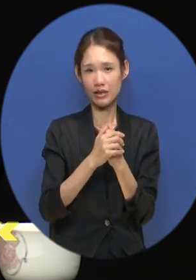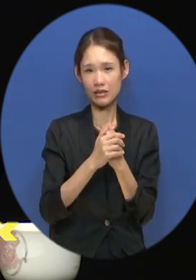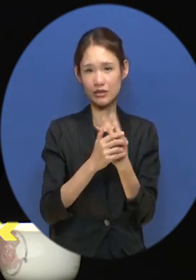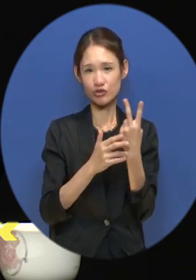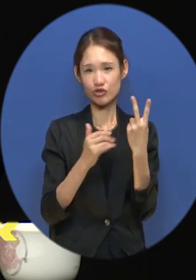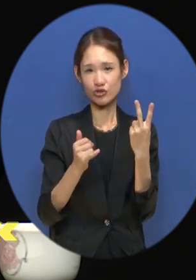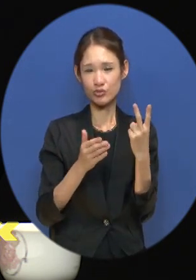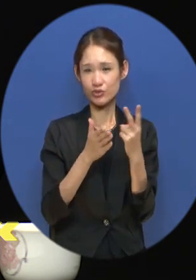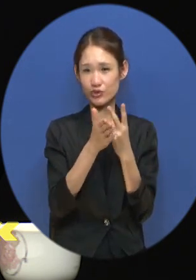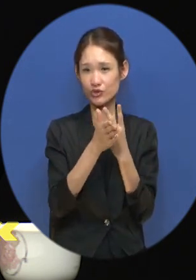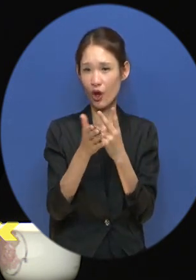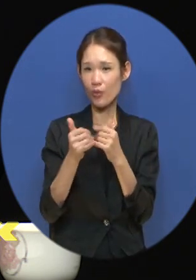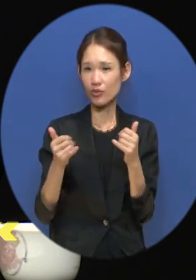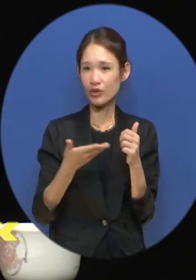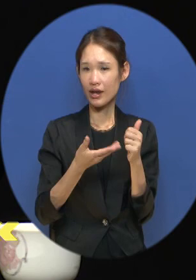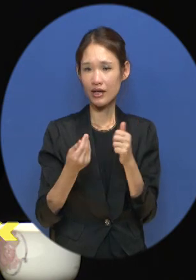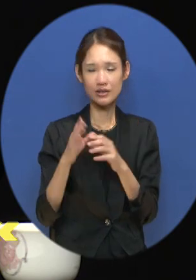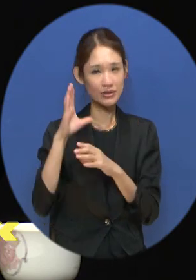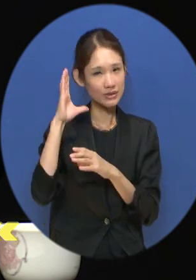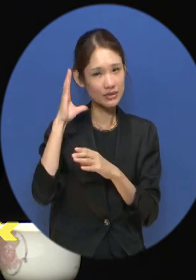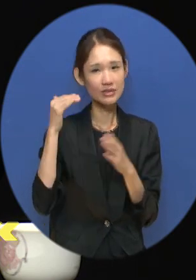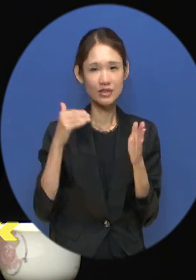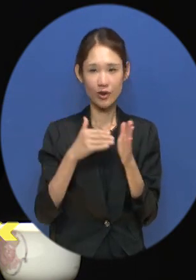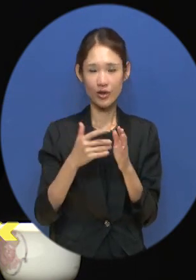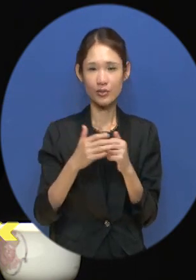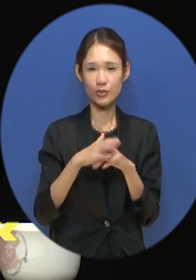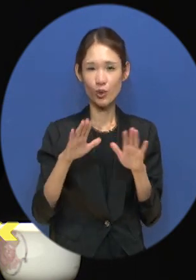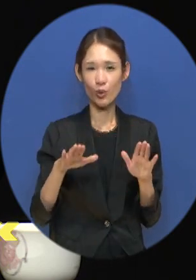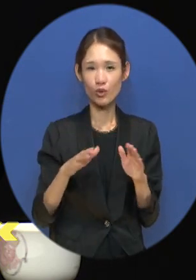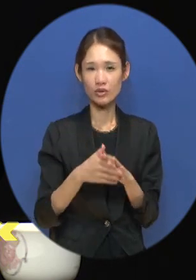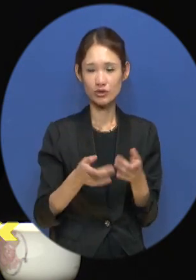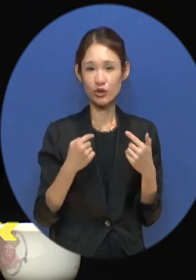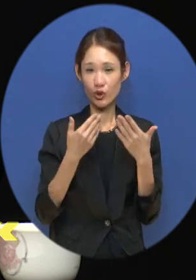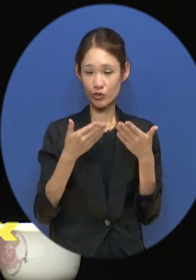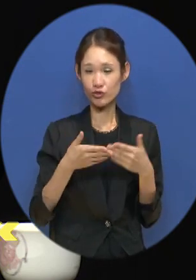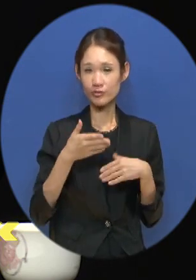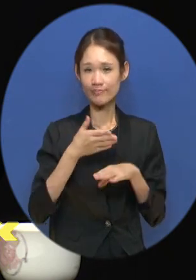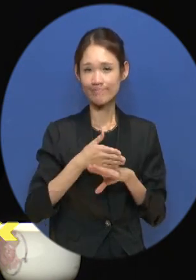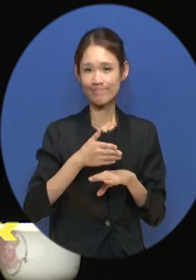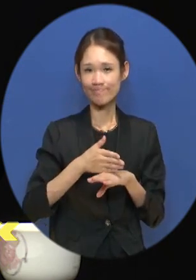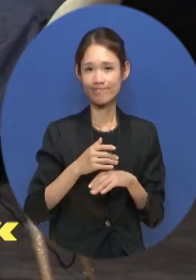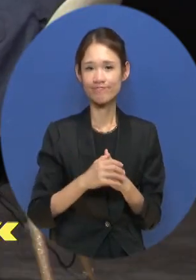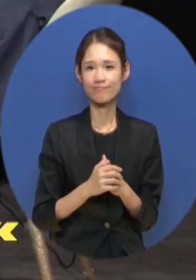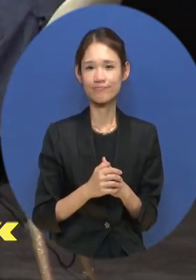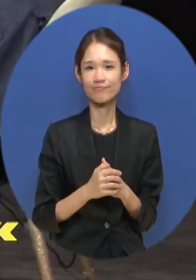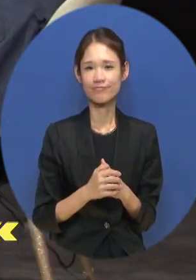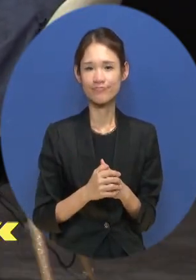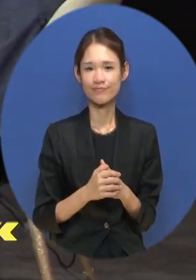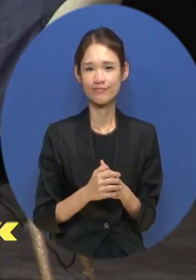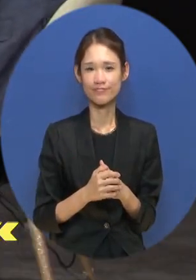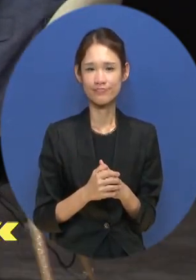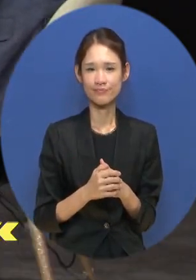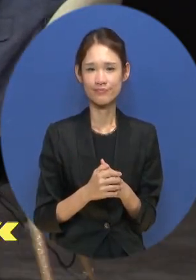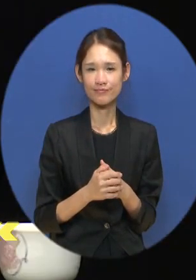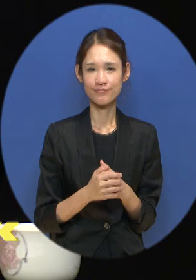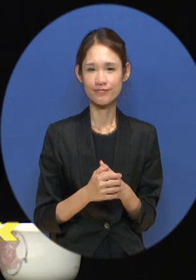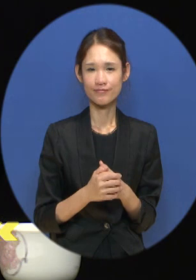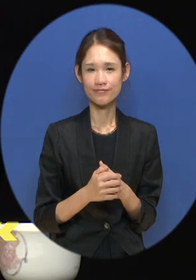분의 전문가로부터 얘기를 들었습니다. 오늘 출연해 주셔서 감사합니다.